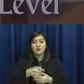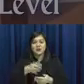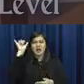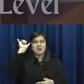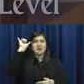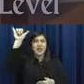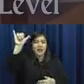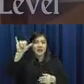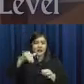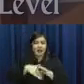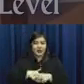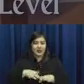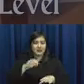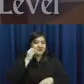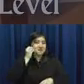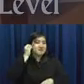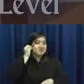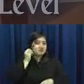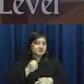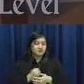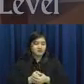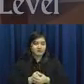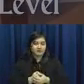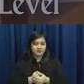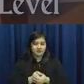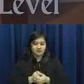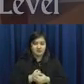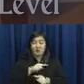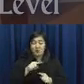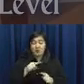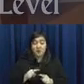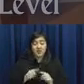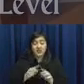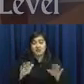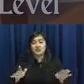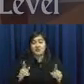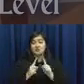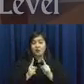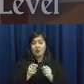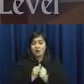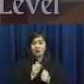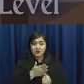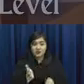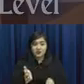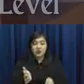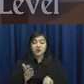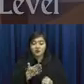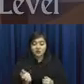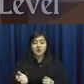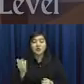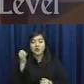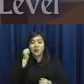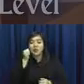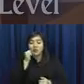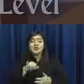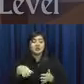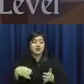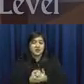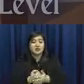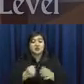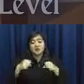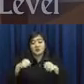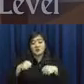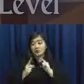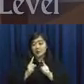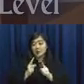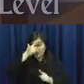tayong regular na pag kinausap tayo, lagi tayo nagmamadali. Yeah. Oh. Kaya yung regular na fellowship na supposed to be